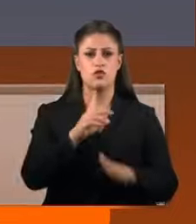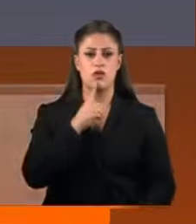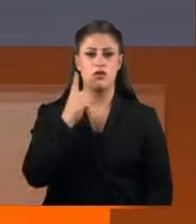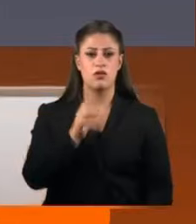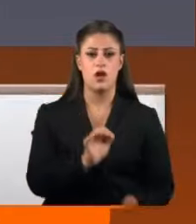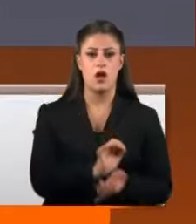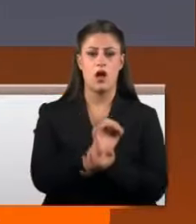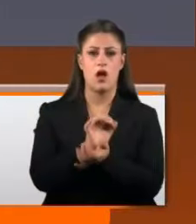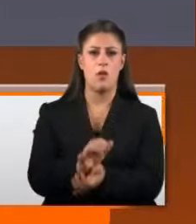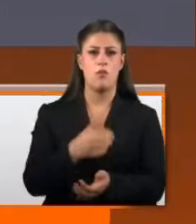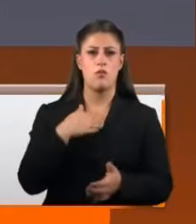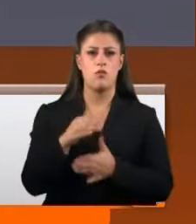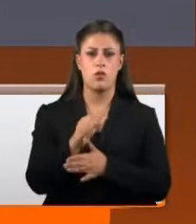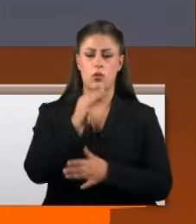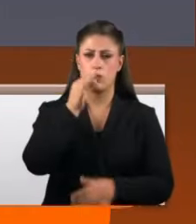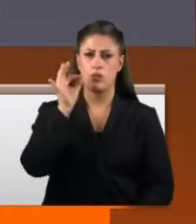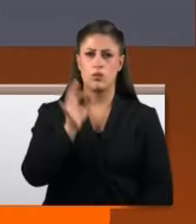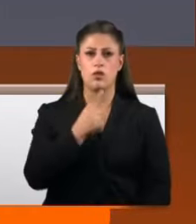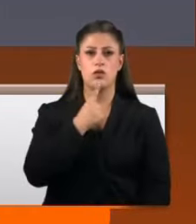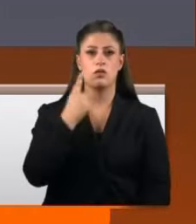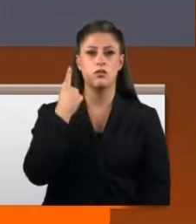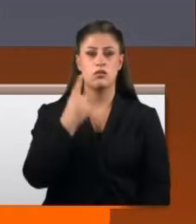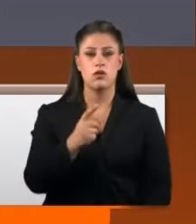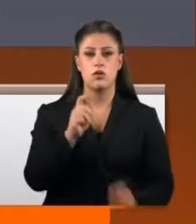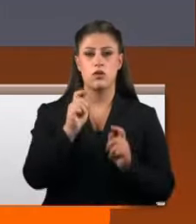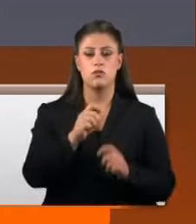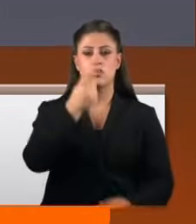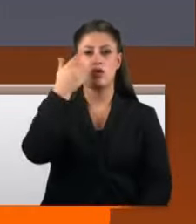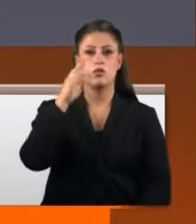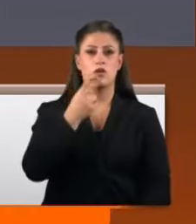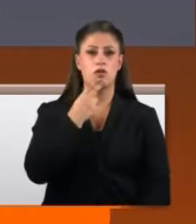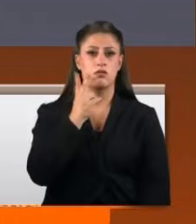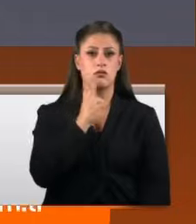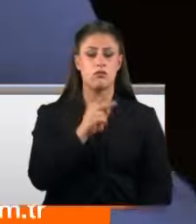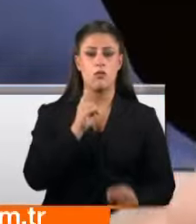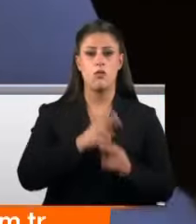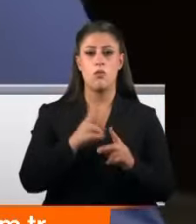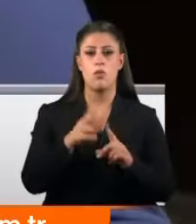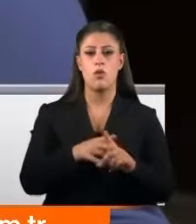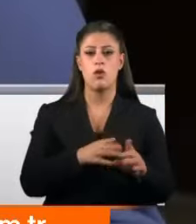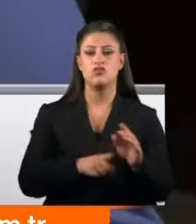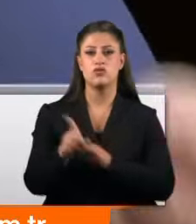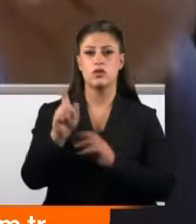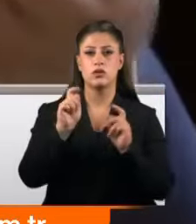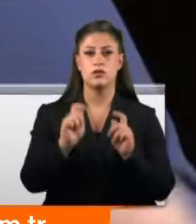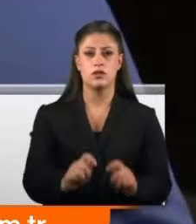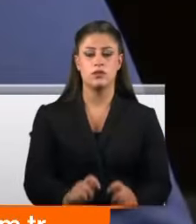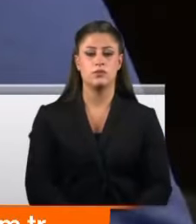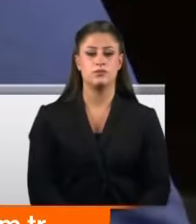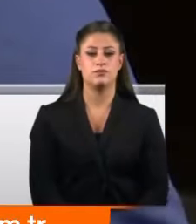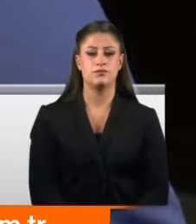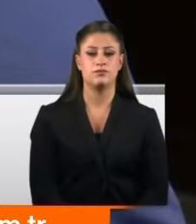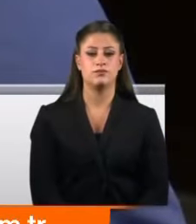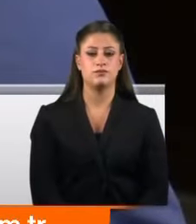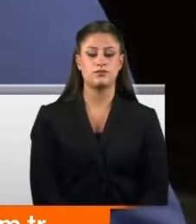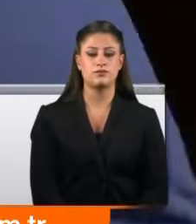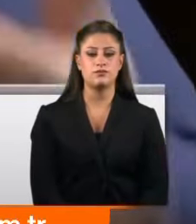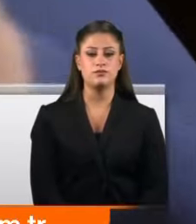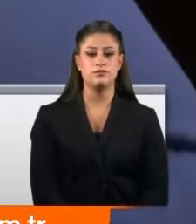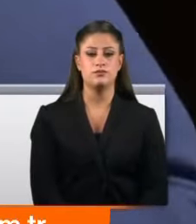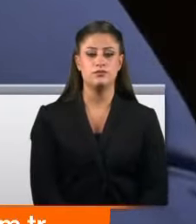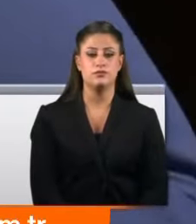yaşamayı tercih edeceğini söyleyerek bitirdi. Talihsiz kadın soluğu karakolda aldı. Ben de tedirginim. Devlet büyüklerime